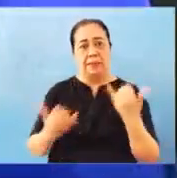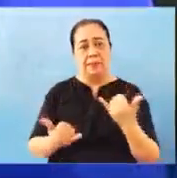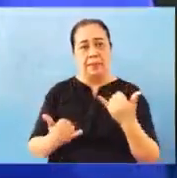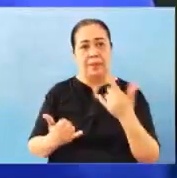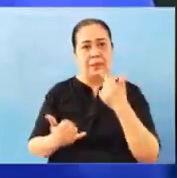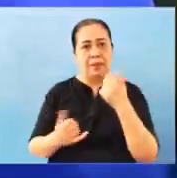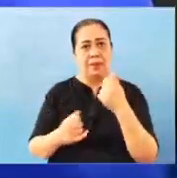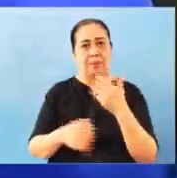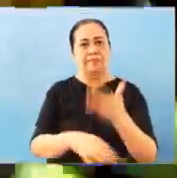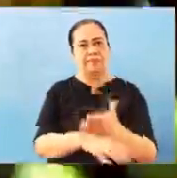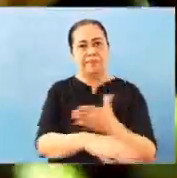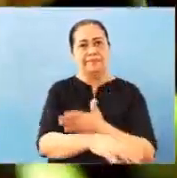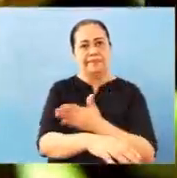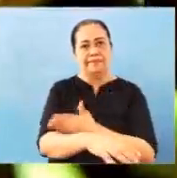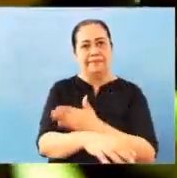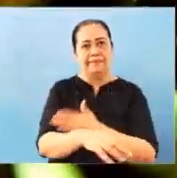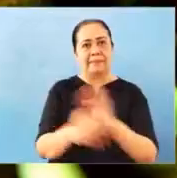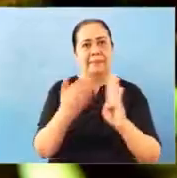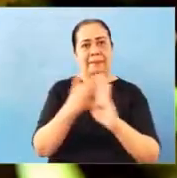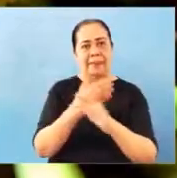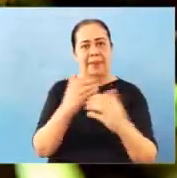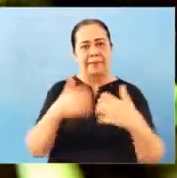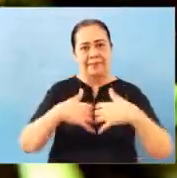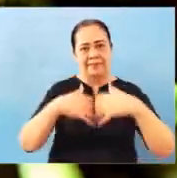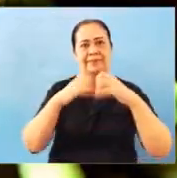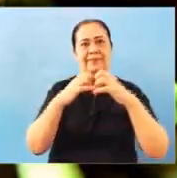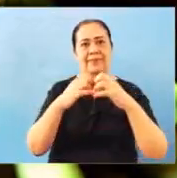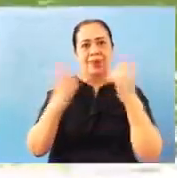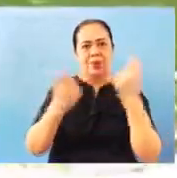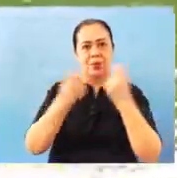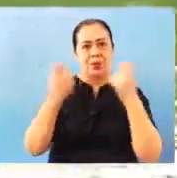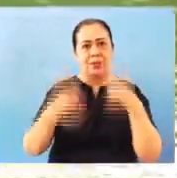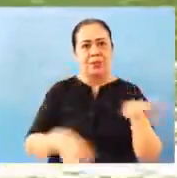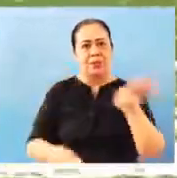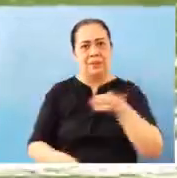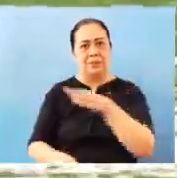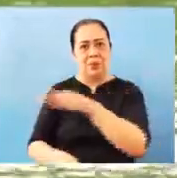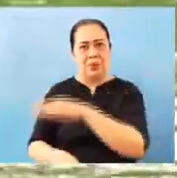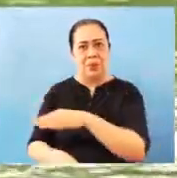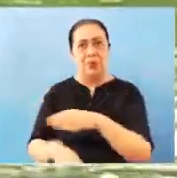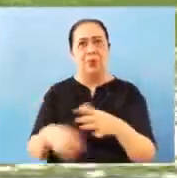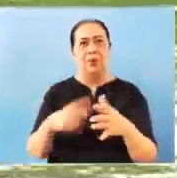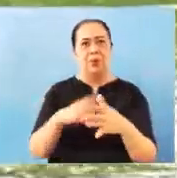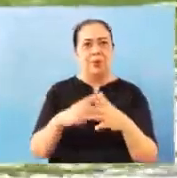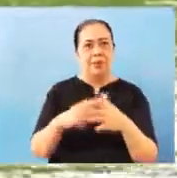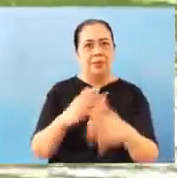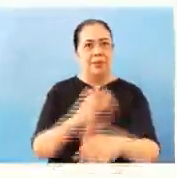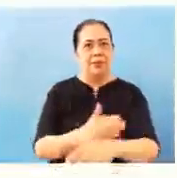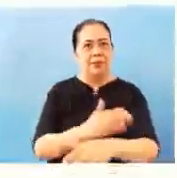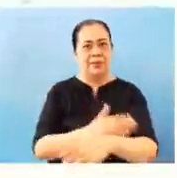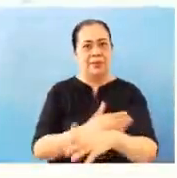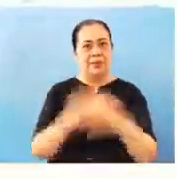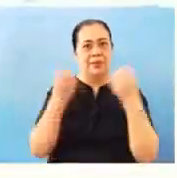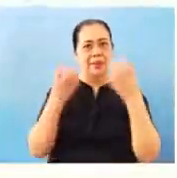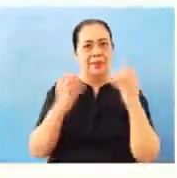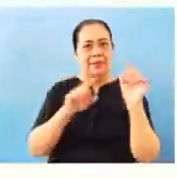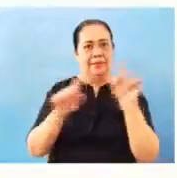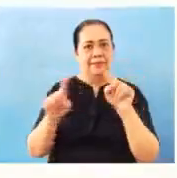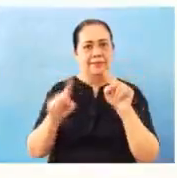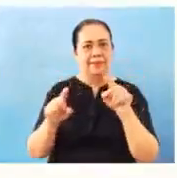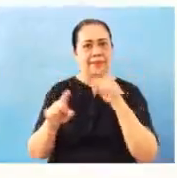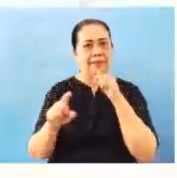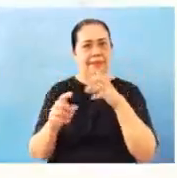rin nagre-recover yung turismo sa Bohol. Tapos unti-unti na rin dumadami kasi hindi na hinihigpitan